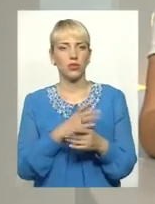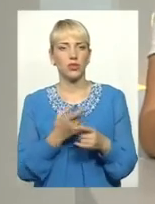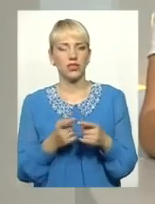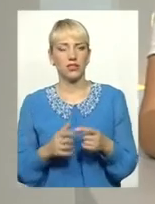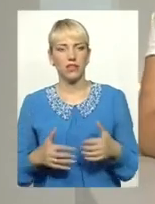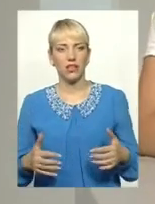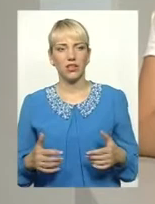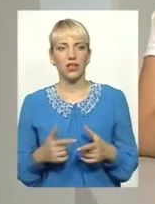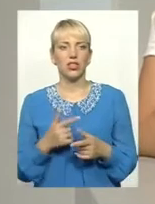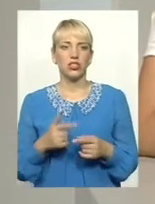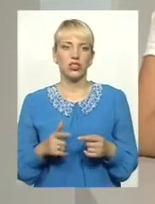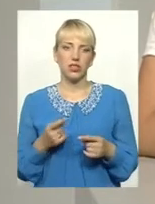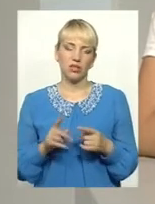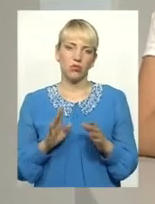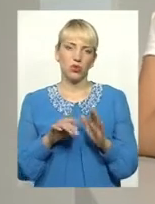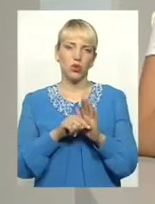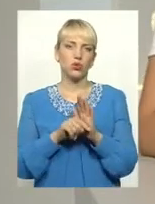буде суто